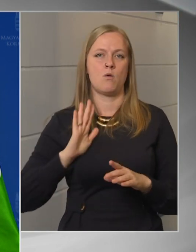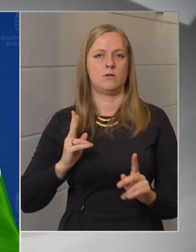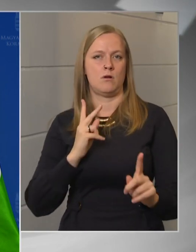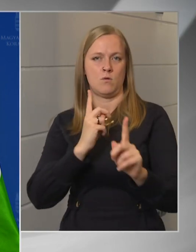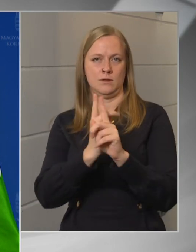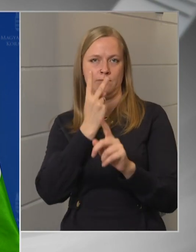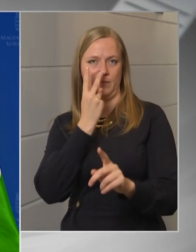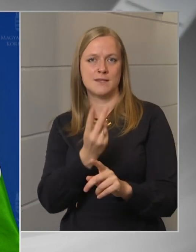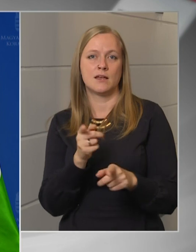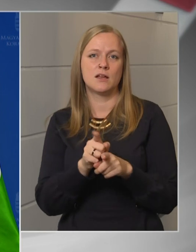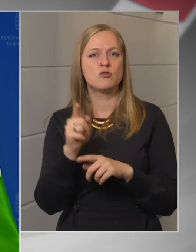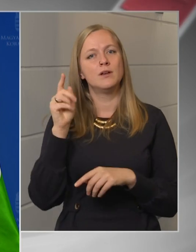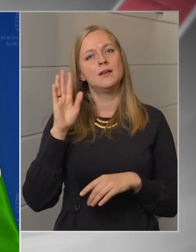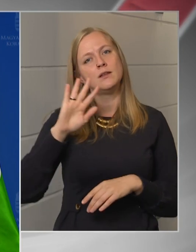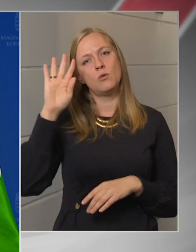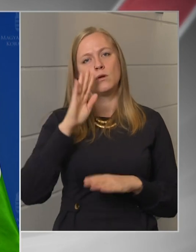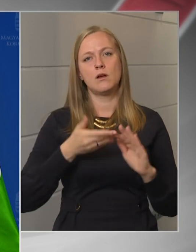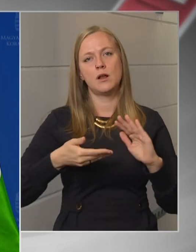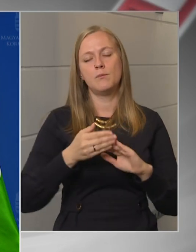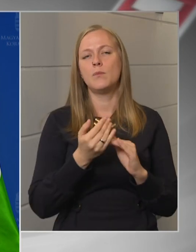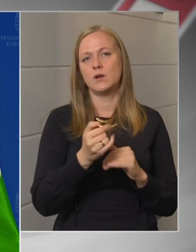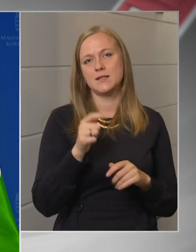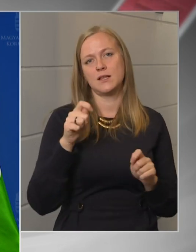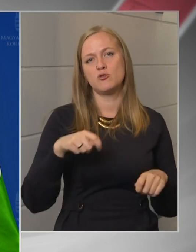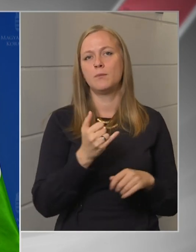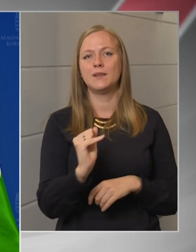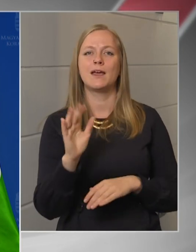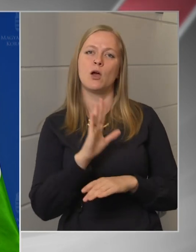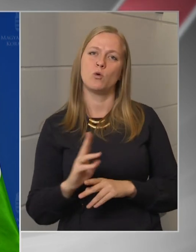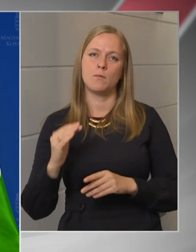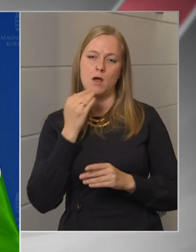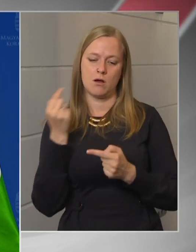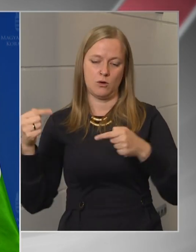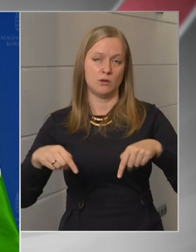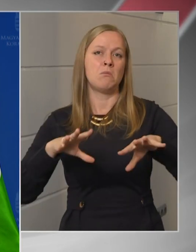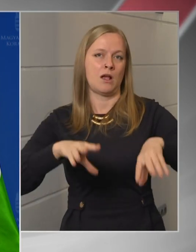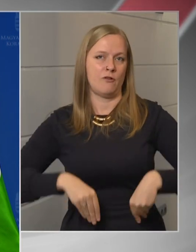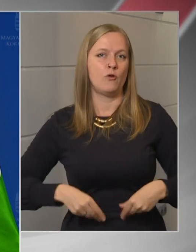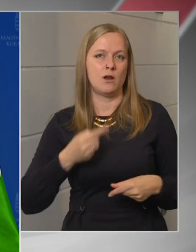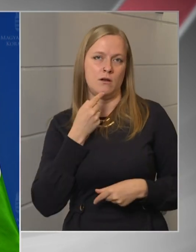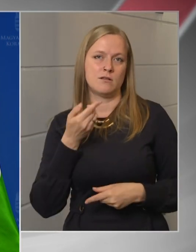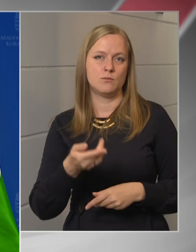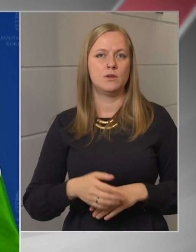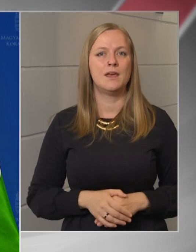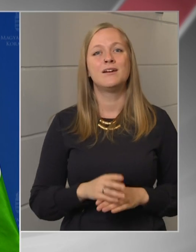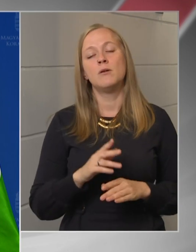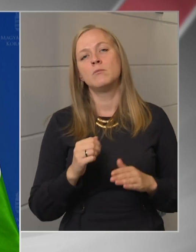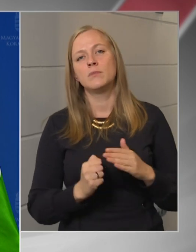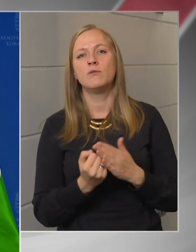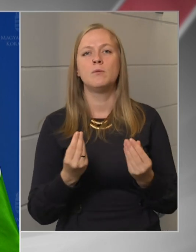kérdéshez, és ők ideológiai alapon azt képviselik, hogy mindenkit, aki Európába akar jönni, azt ide be kell fogadni. Legfejebb valamilyen